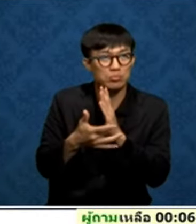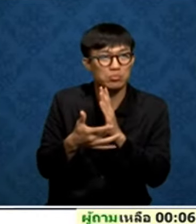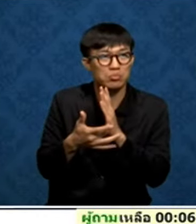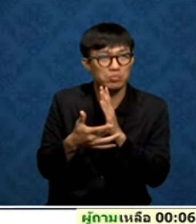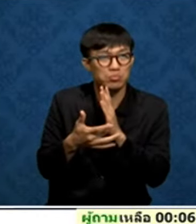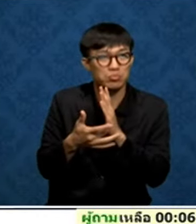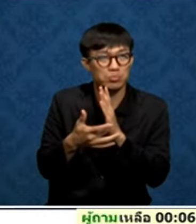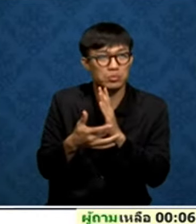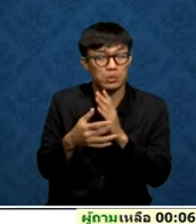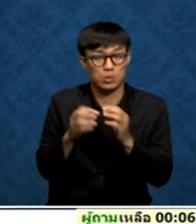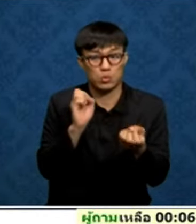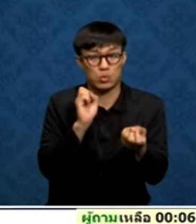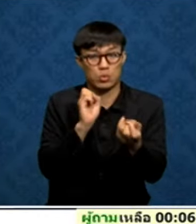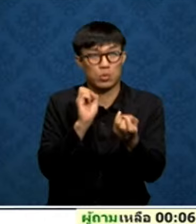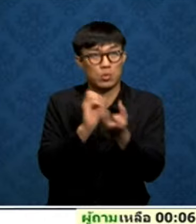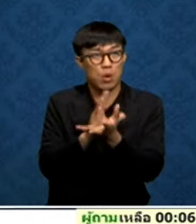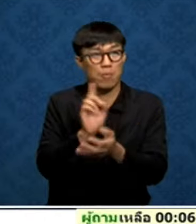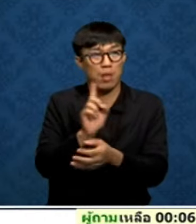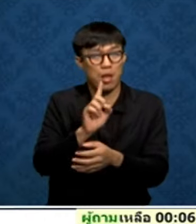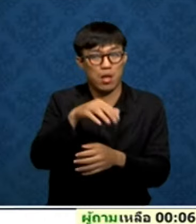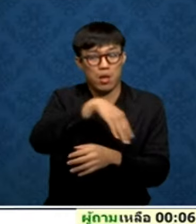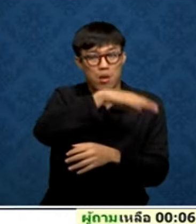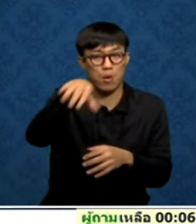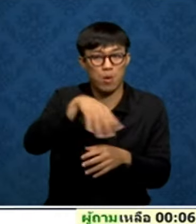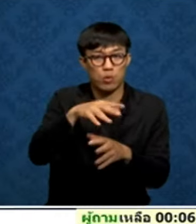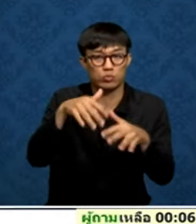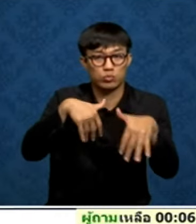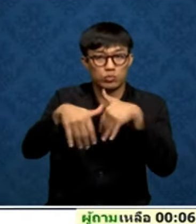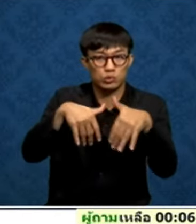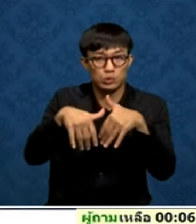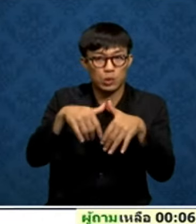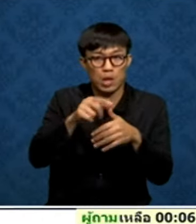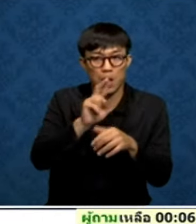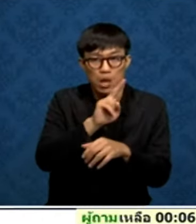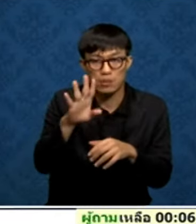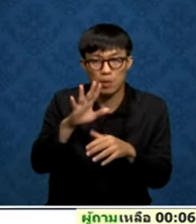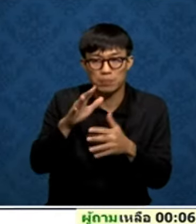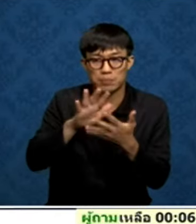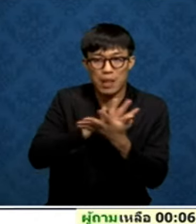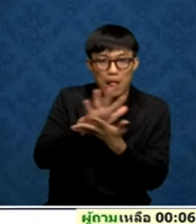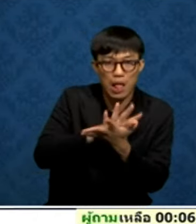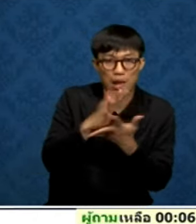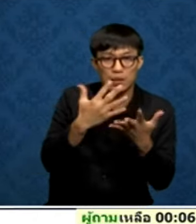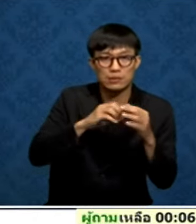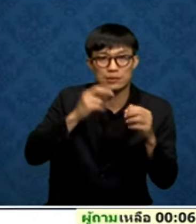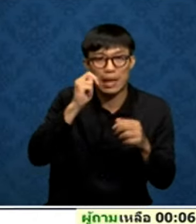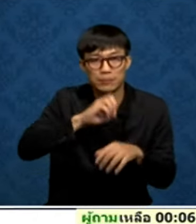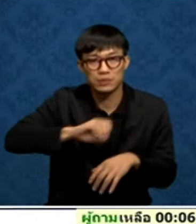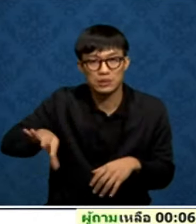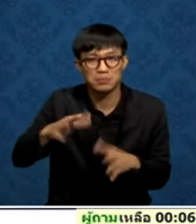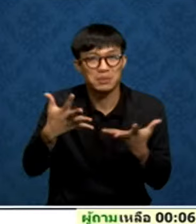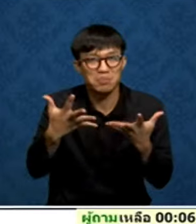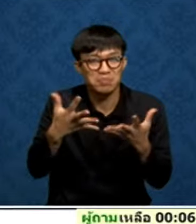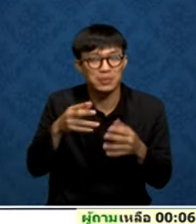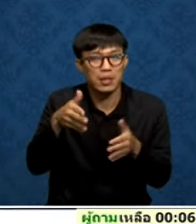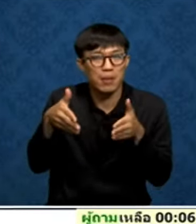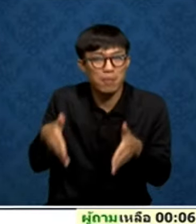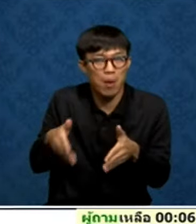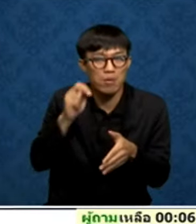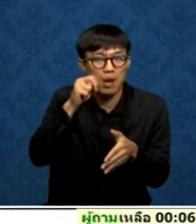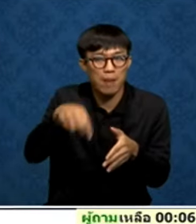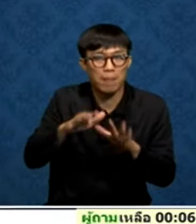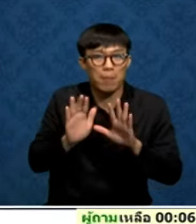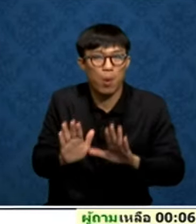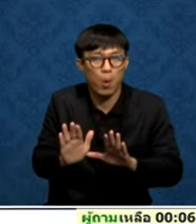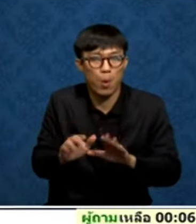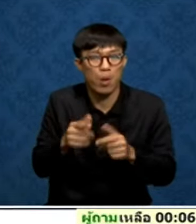แล้วก็ส่งผลกระทบต่อชุมชนโดยรวมครับไม่มีระบบบำบัดน้ำครับมีแค่บ่อพักน้ำครับเมื่อถึงเวลาครับก็ปล่อยน้ำเสียลงลำรางส